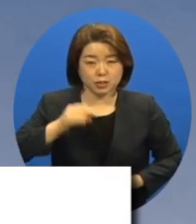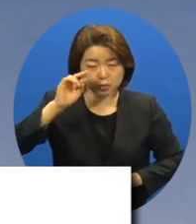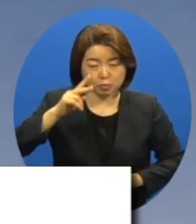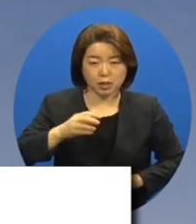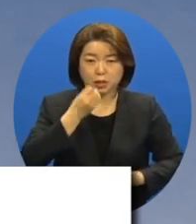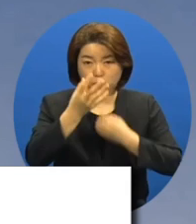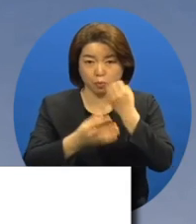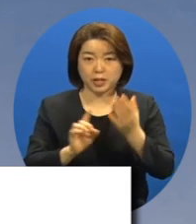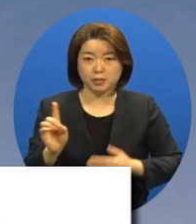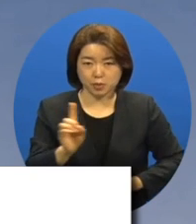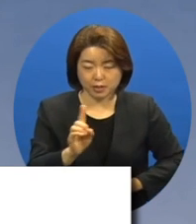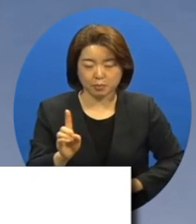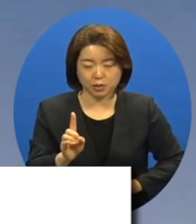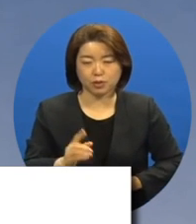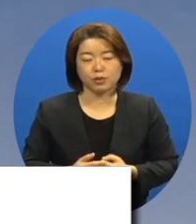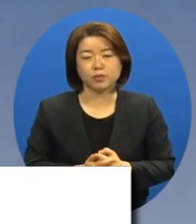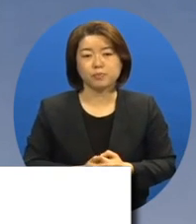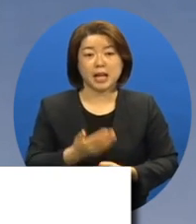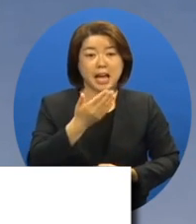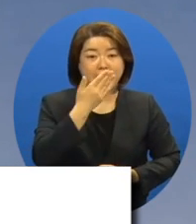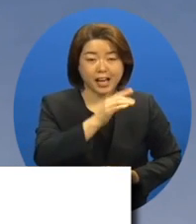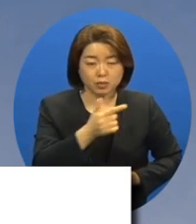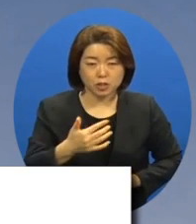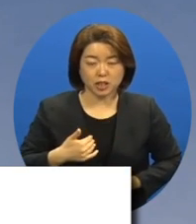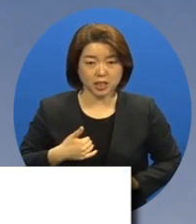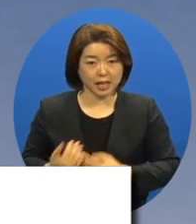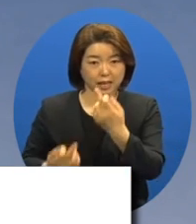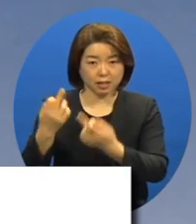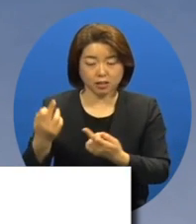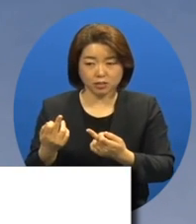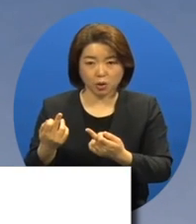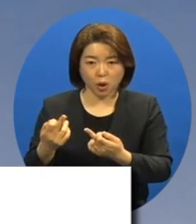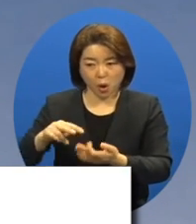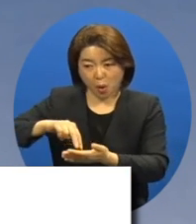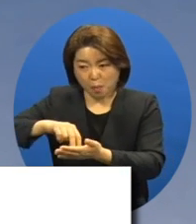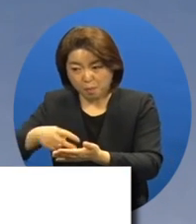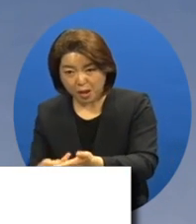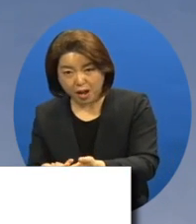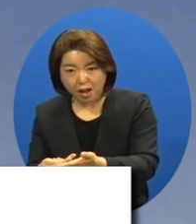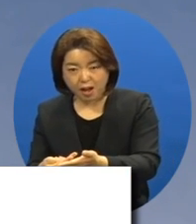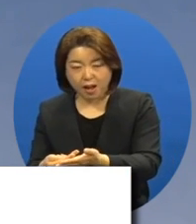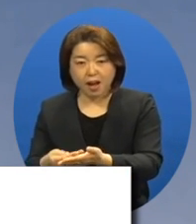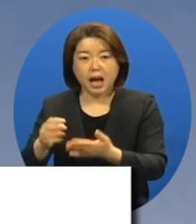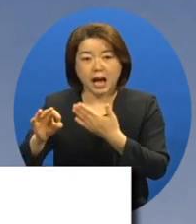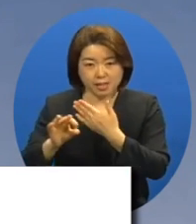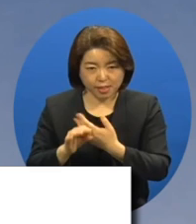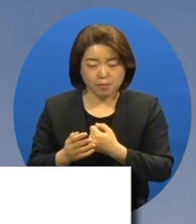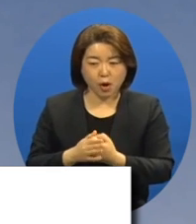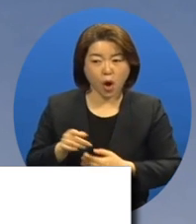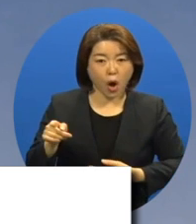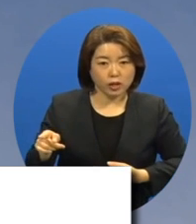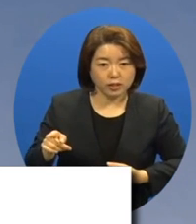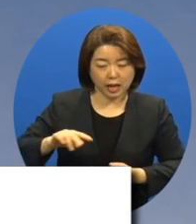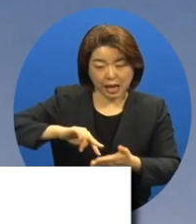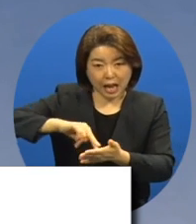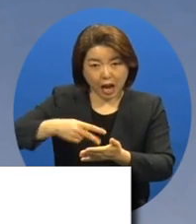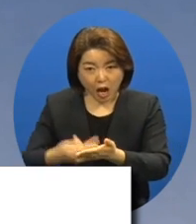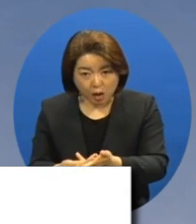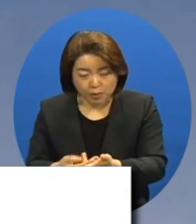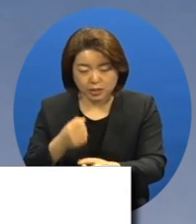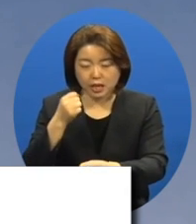고백합니다 음식이 내 형제를 걸어서 넘어지게 하는 것이라면 그가 걸려서